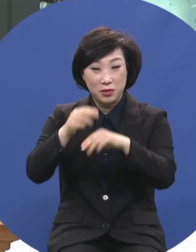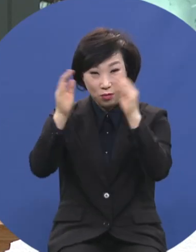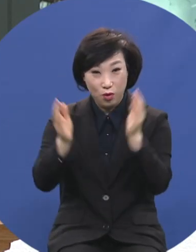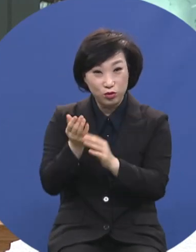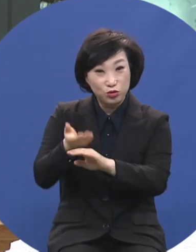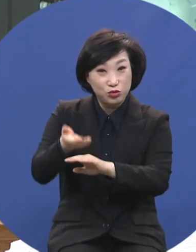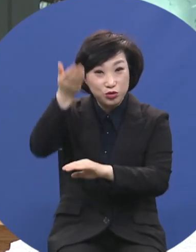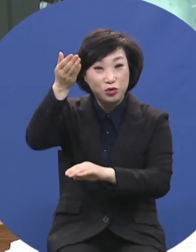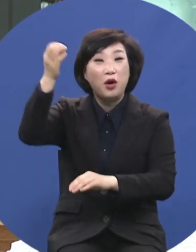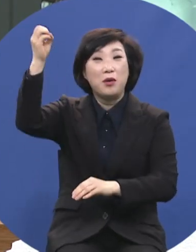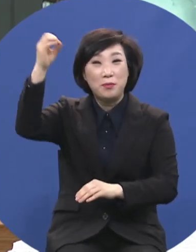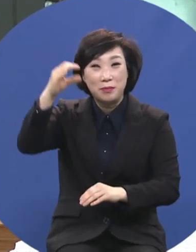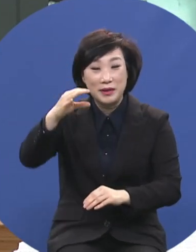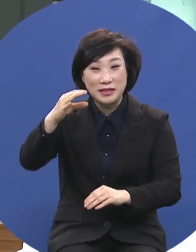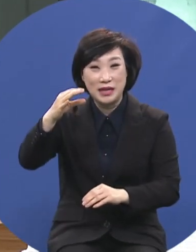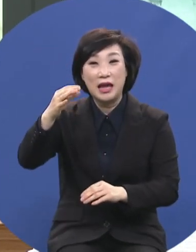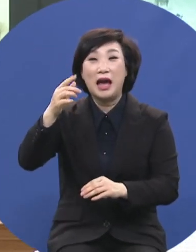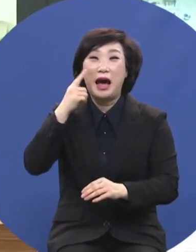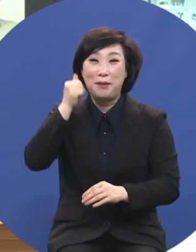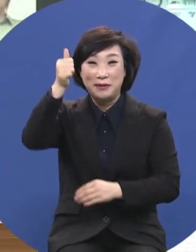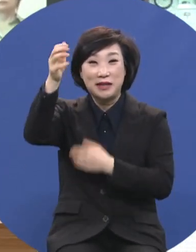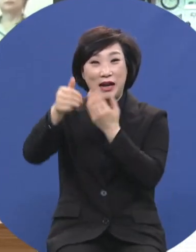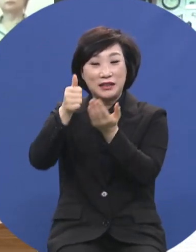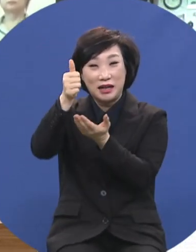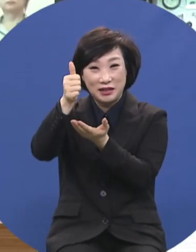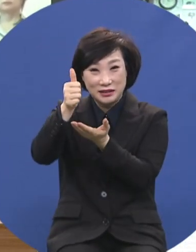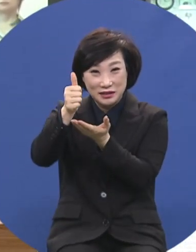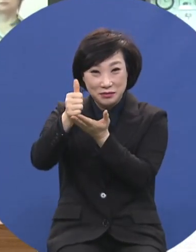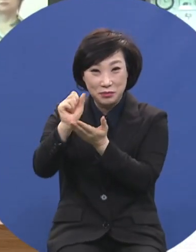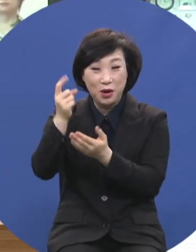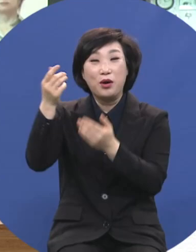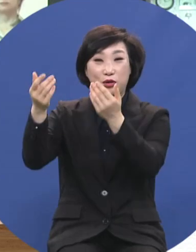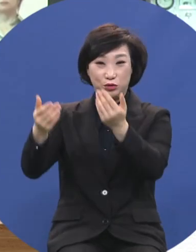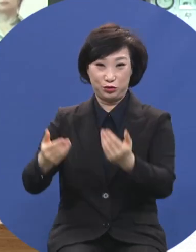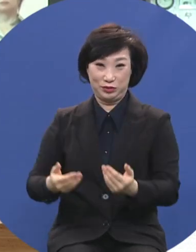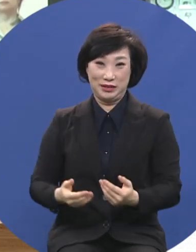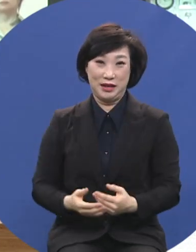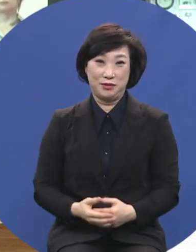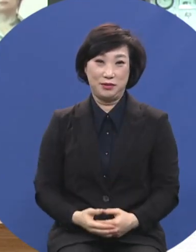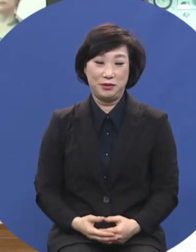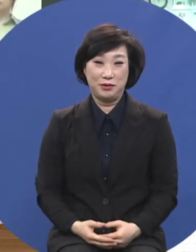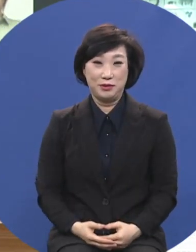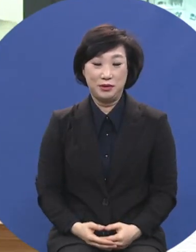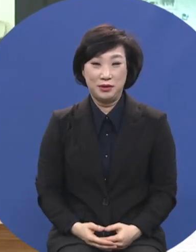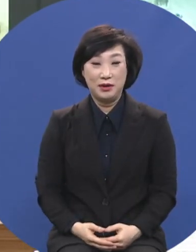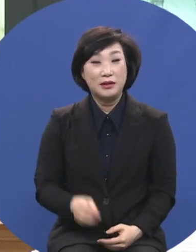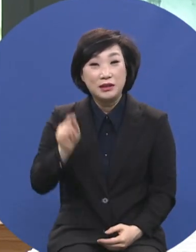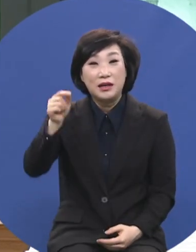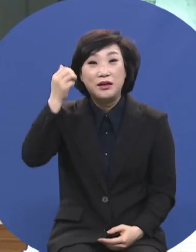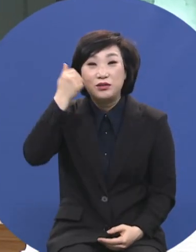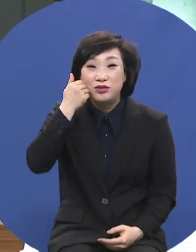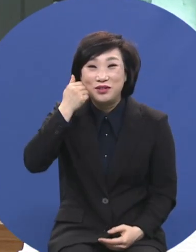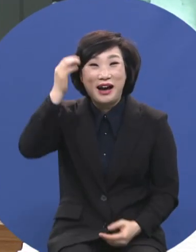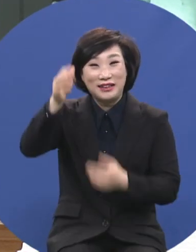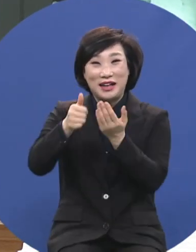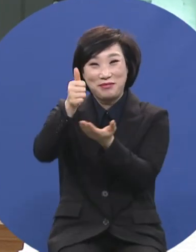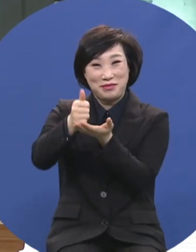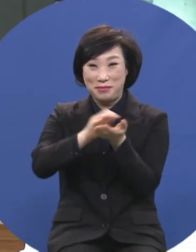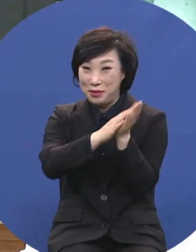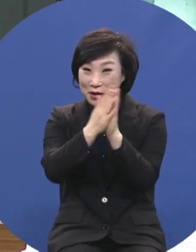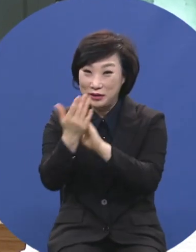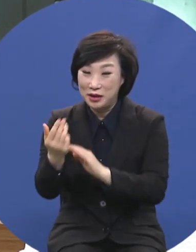위로부터 빛의 아버지께서 내려오나니 그는 변함도